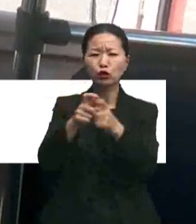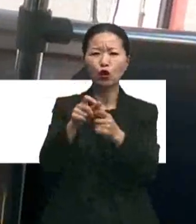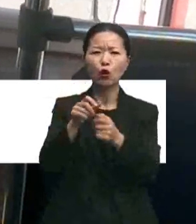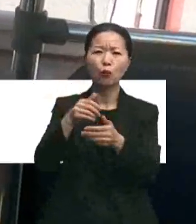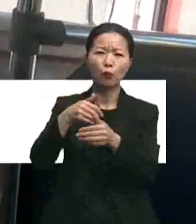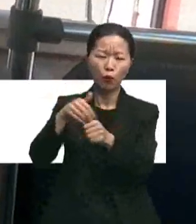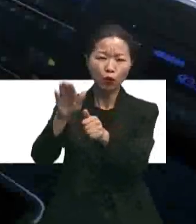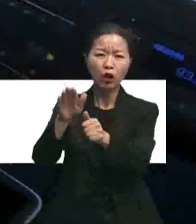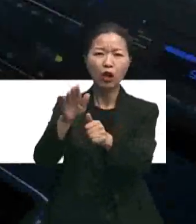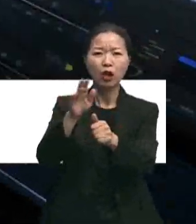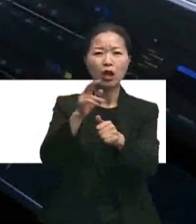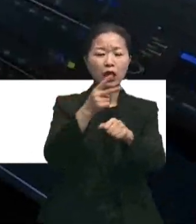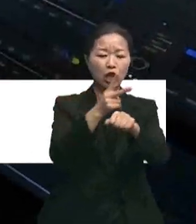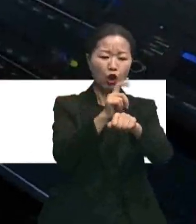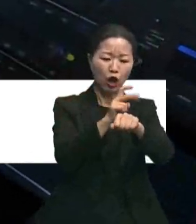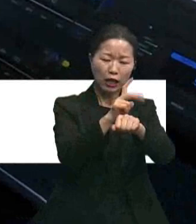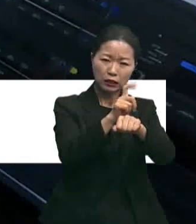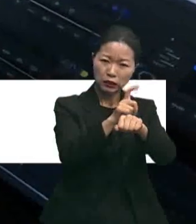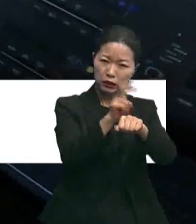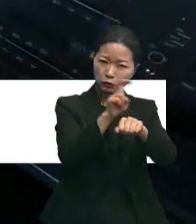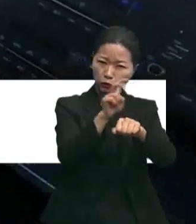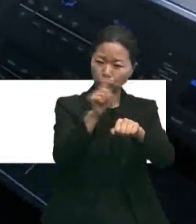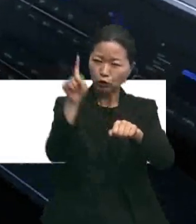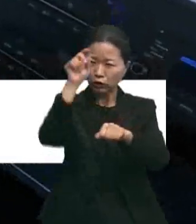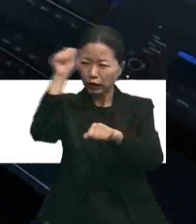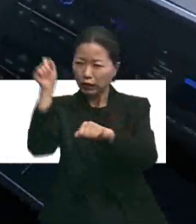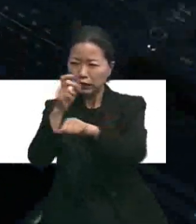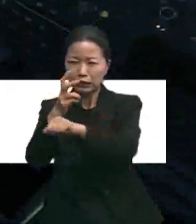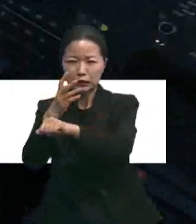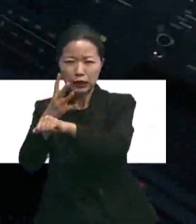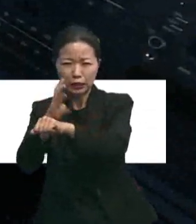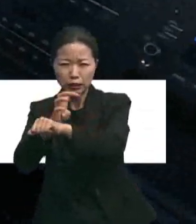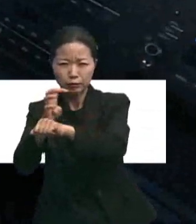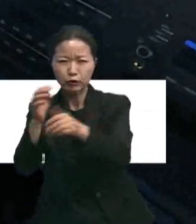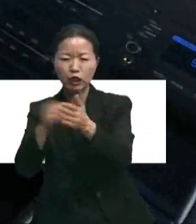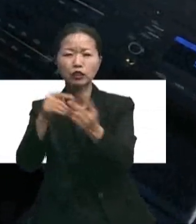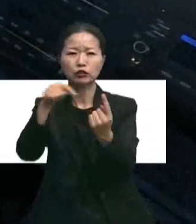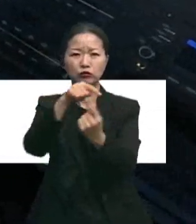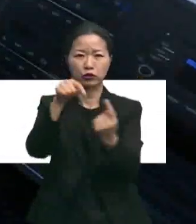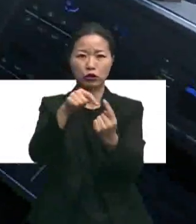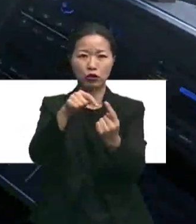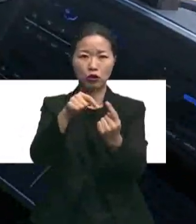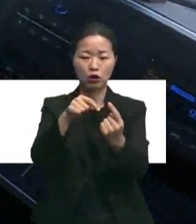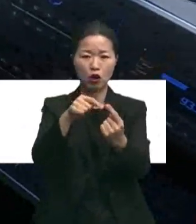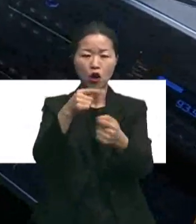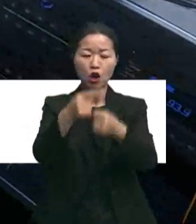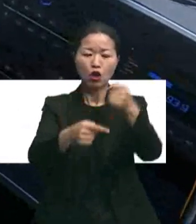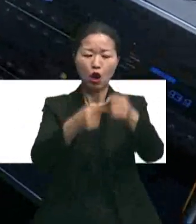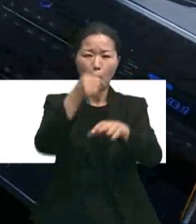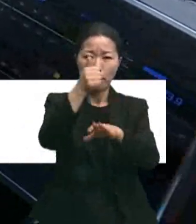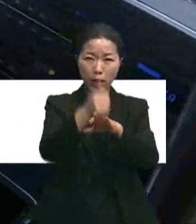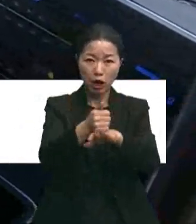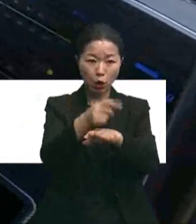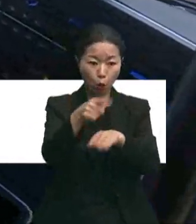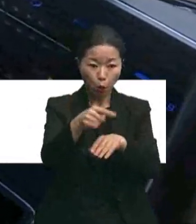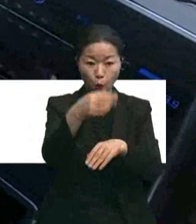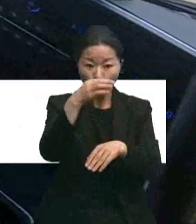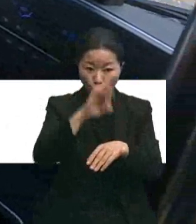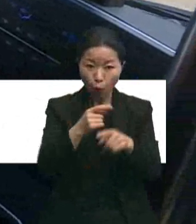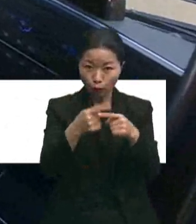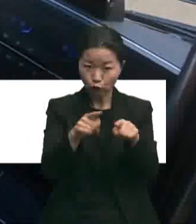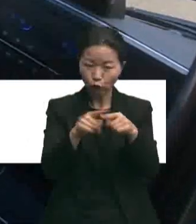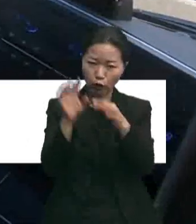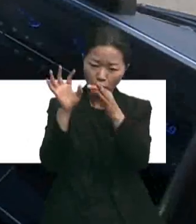20분 이튿날 오전 1시 4분까지 운행할 계획입니다시는 연말에 버스 도입 효과를 분석해